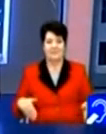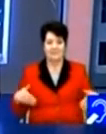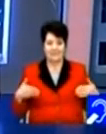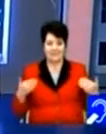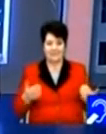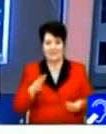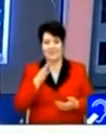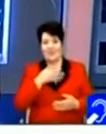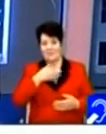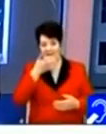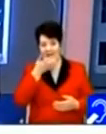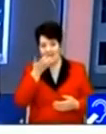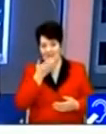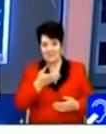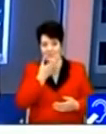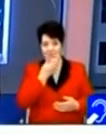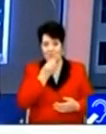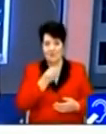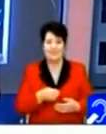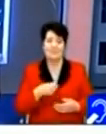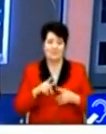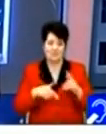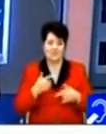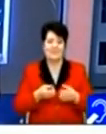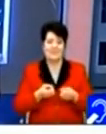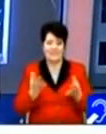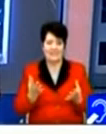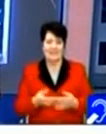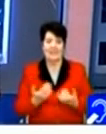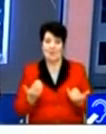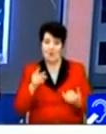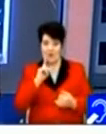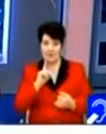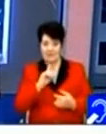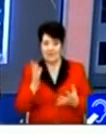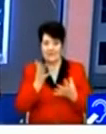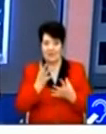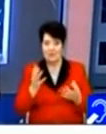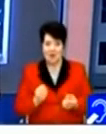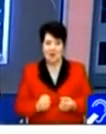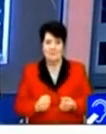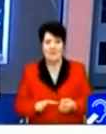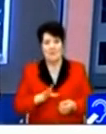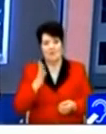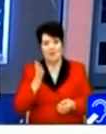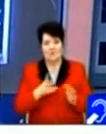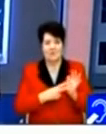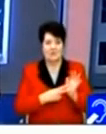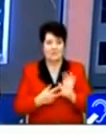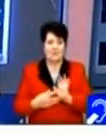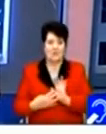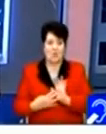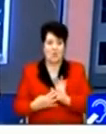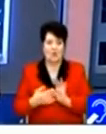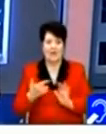Bun găsit, vremea caldă și frumoasă se menține și în zilele următoare. Deocamdată, în această noapte, temperaturile minime vor varia între 7 și